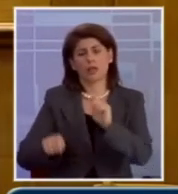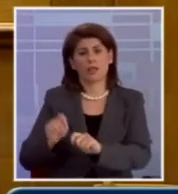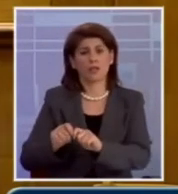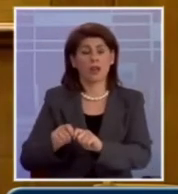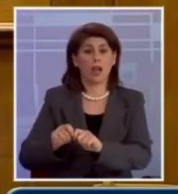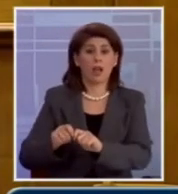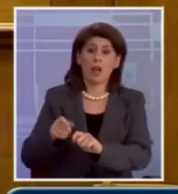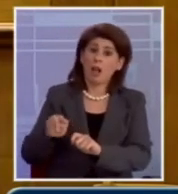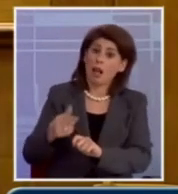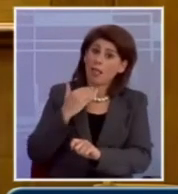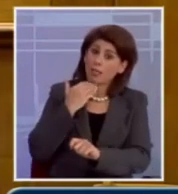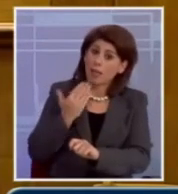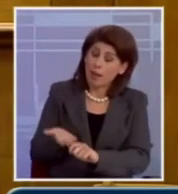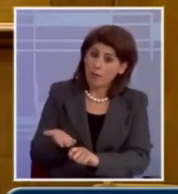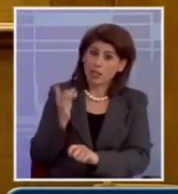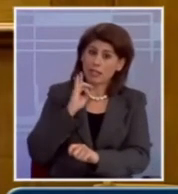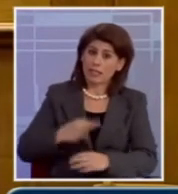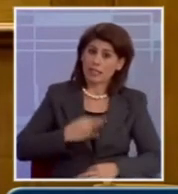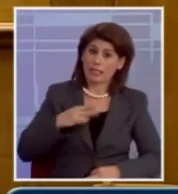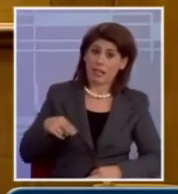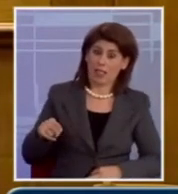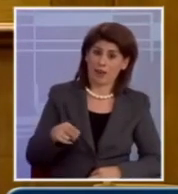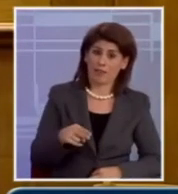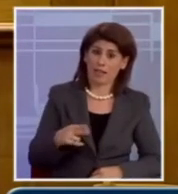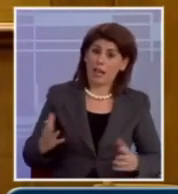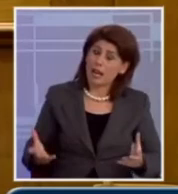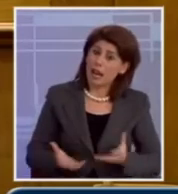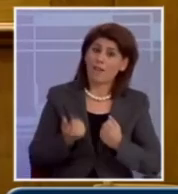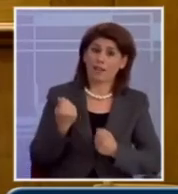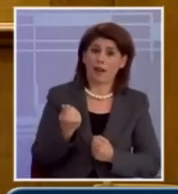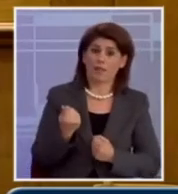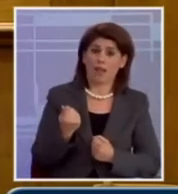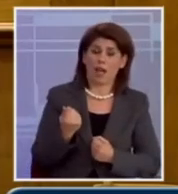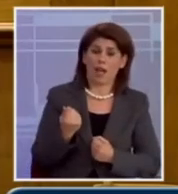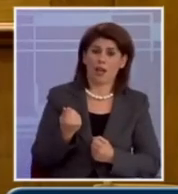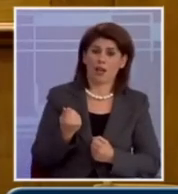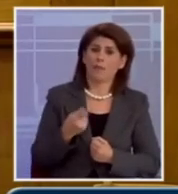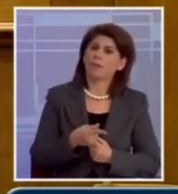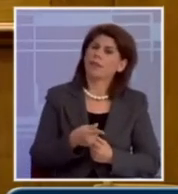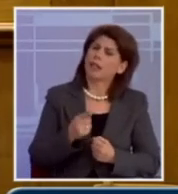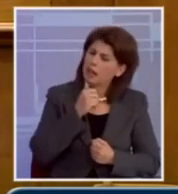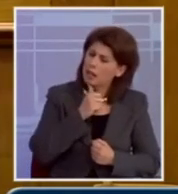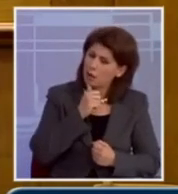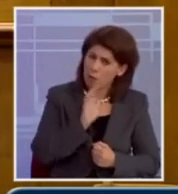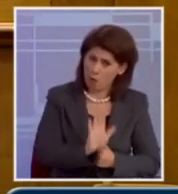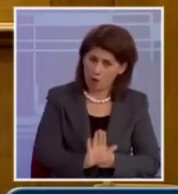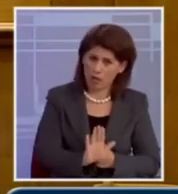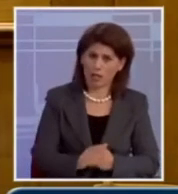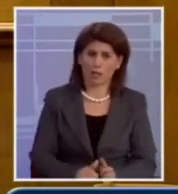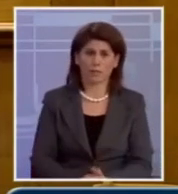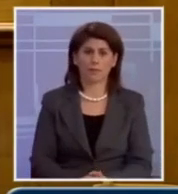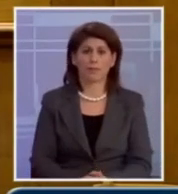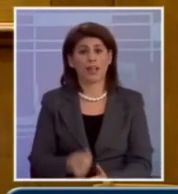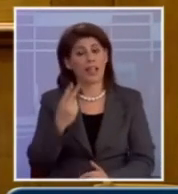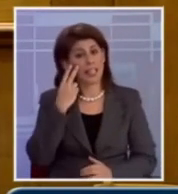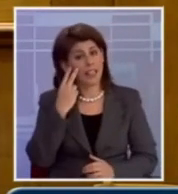Εκεί λοιπόν που δεν μπορέσατε, κυρίες και κύριοι συνάδελφοι, να βρείτε χρήματα, κάντε λίγη υπομονή και